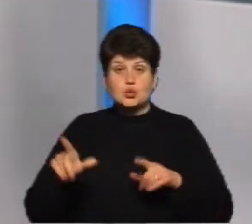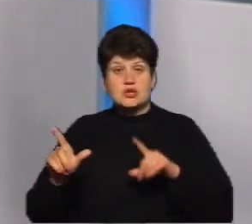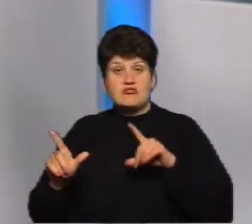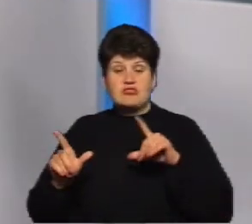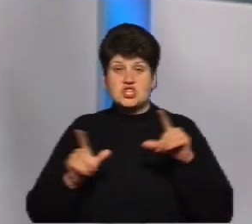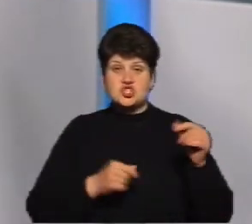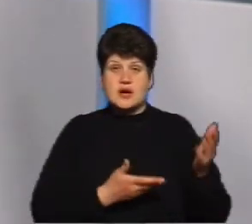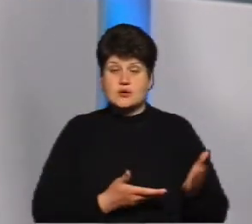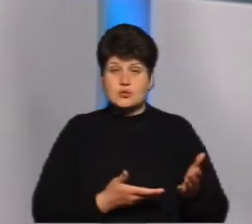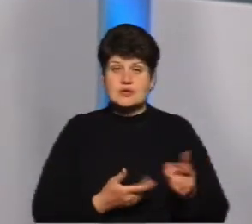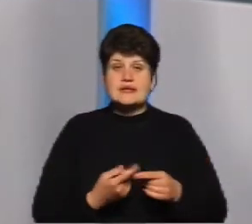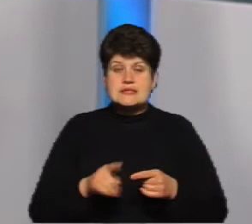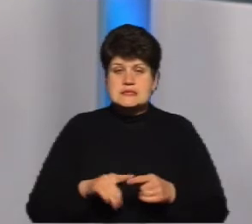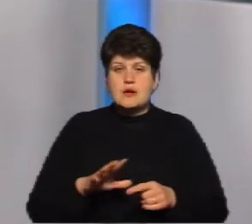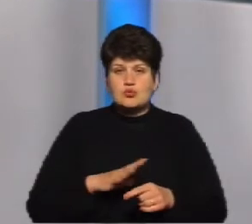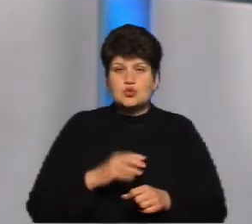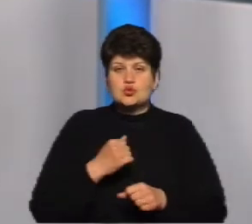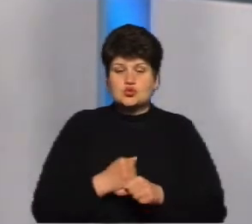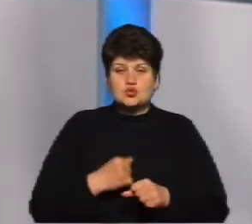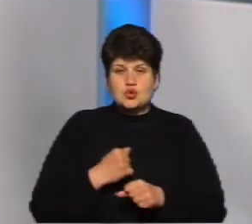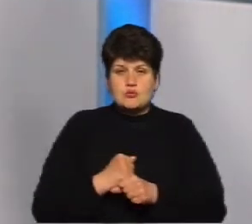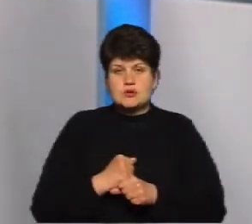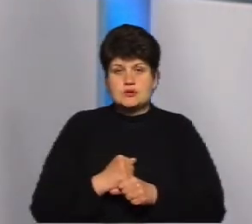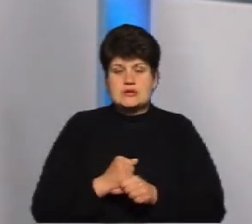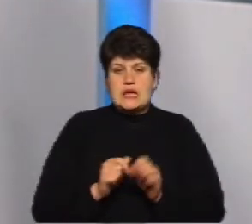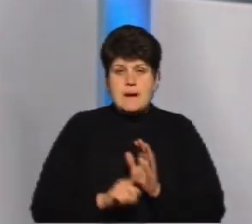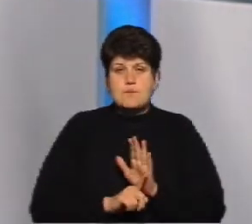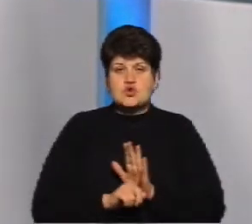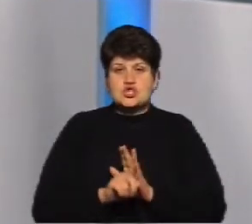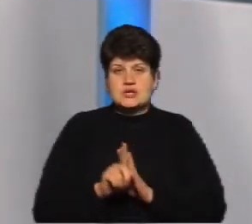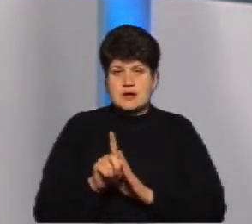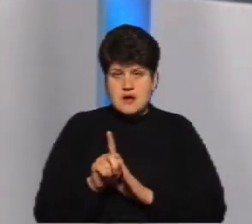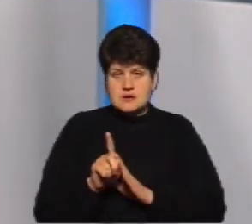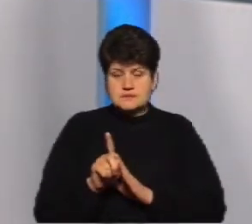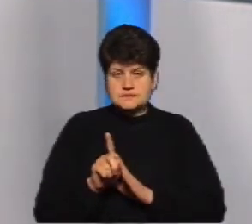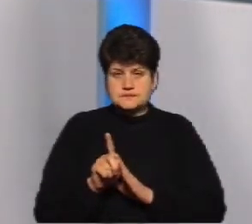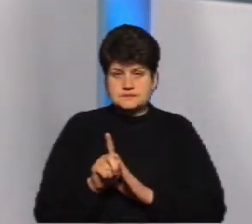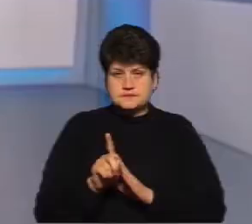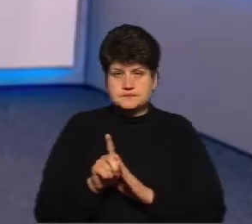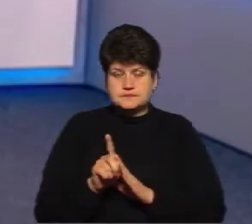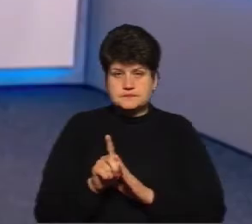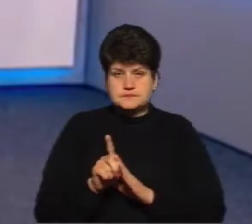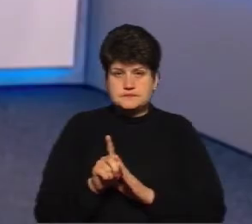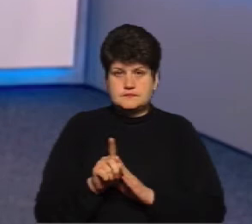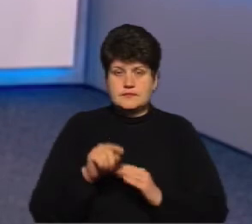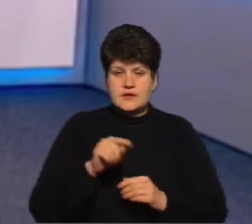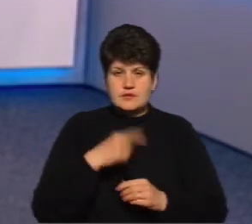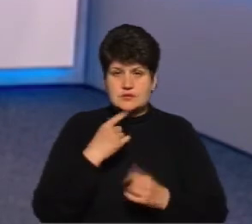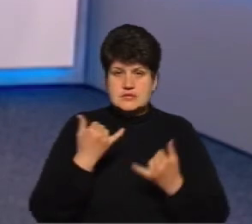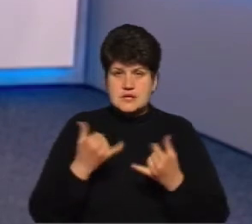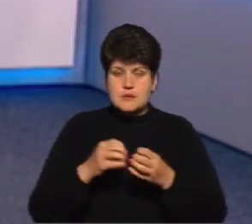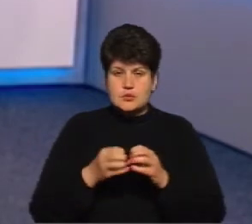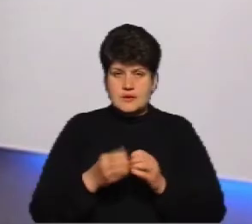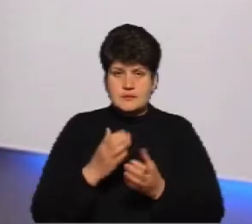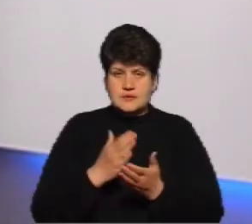було зроблено на самих початках, як кажуть. То ви кажете, наші... зараз проблемою є